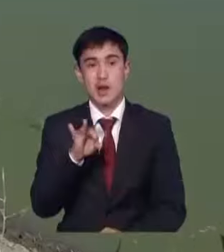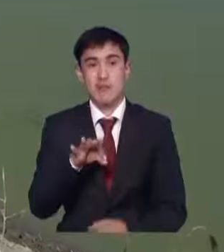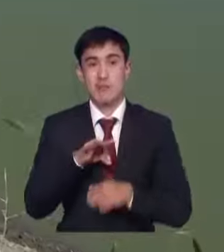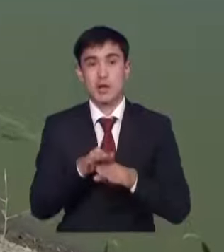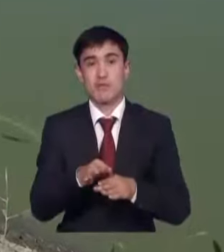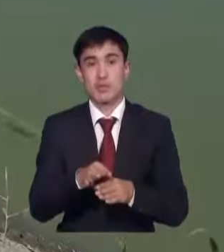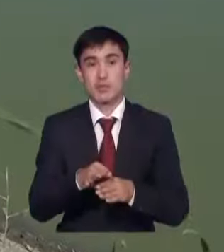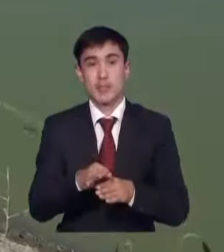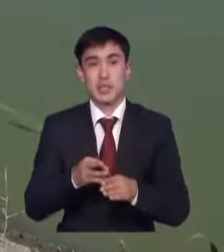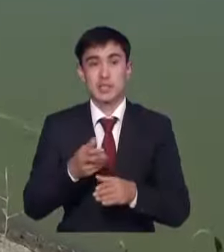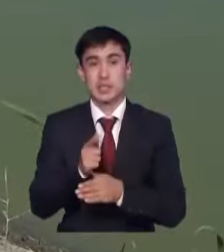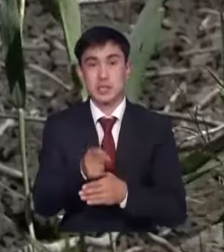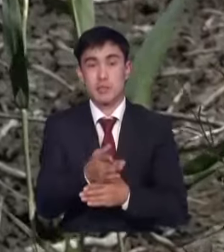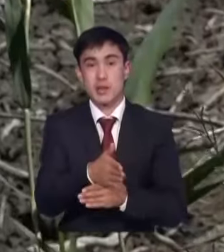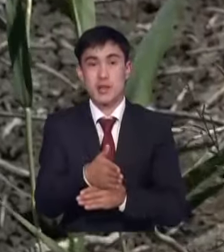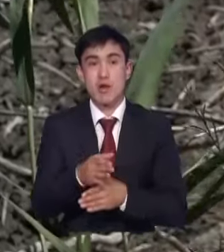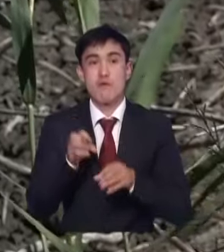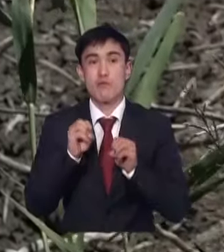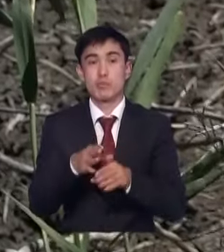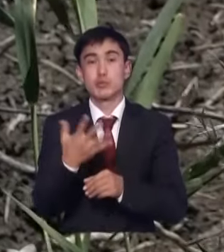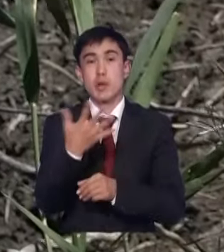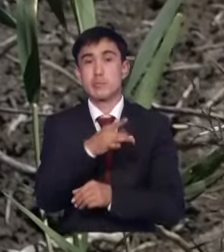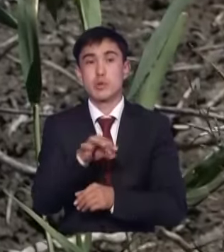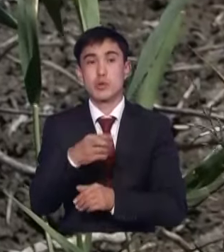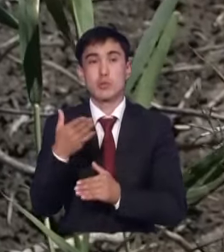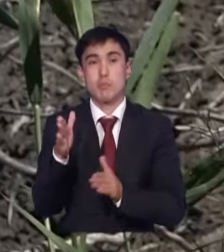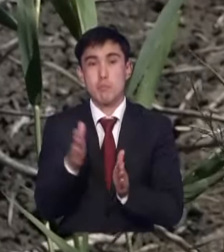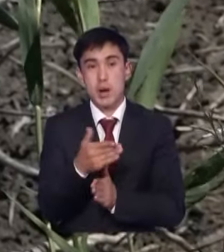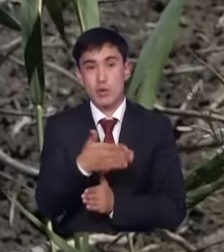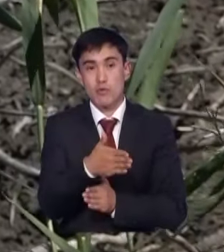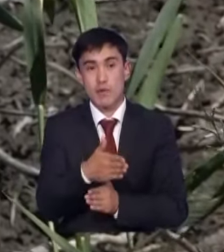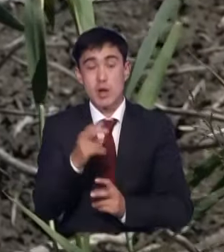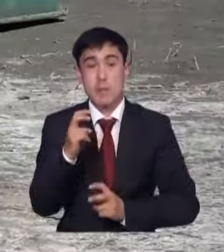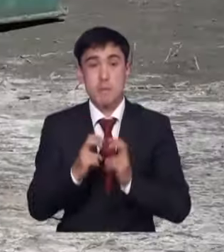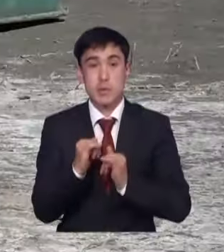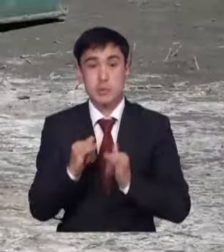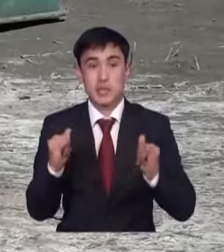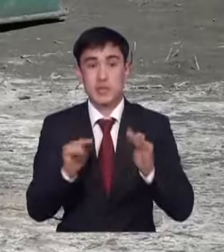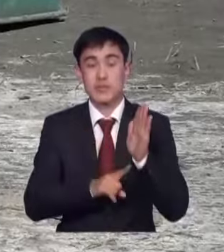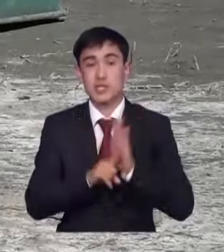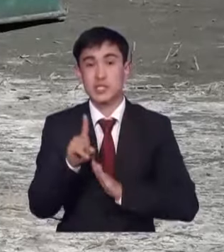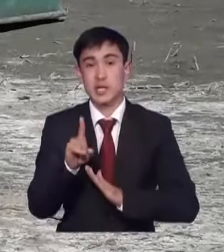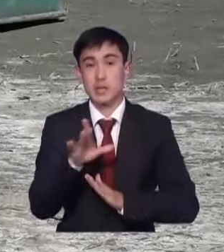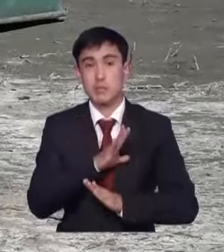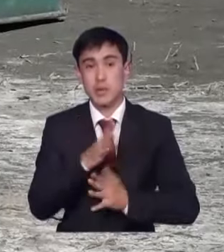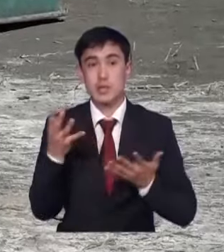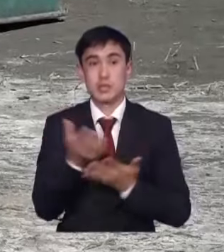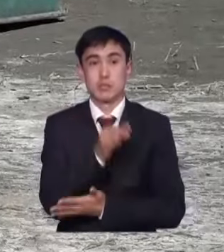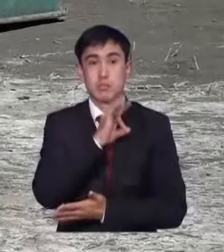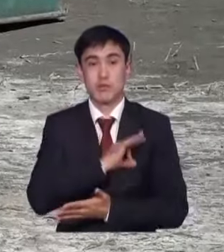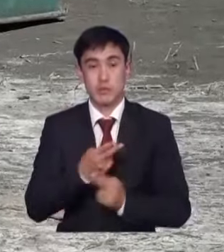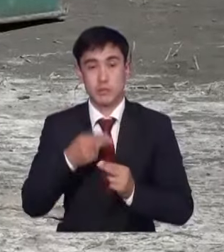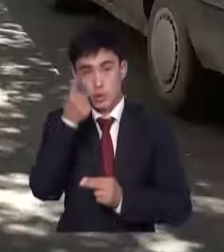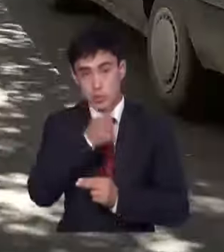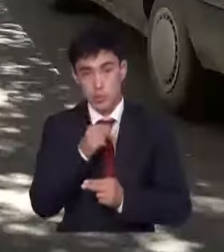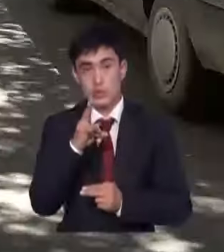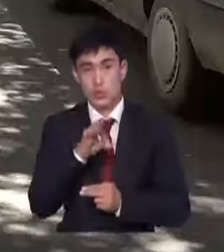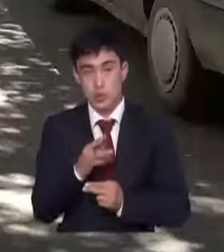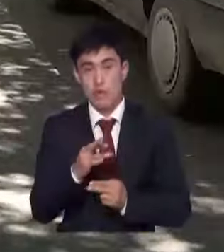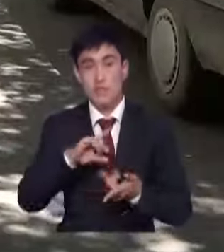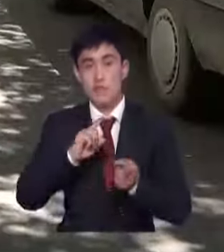провел зарыбление и выпустил в озеро почти 5 миллионов мальков. В перспективе его начинания должны были дать плоды уже в этом году.